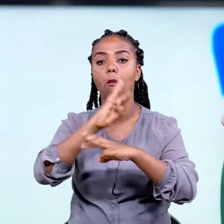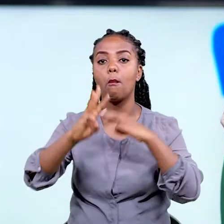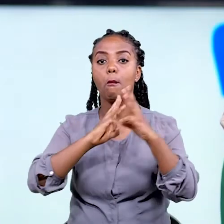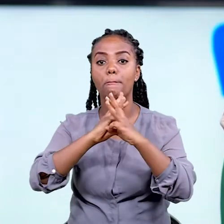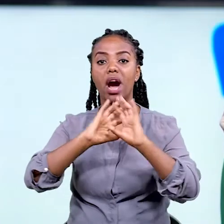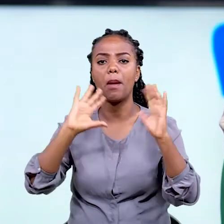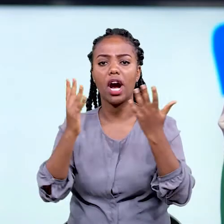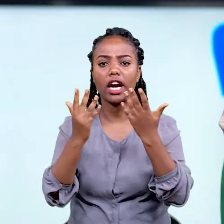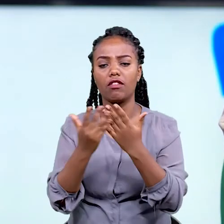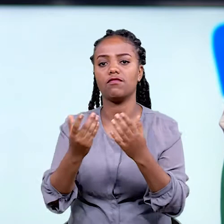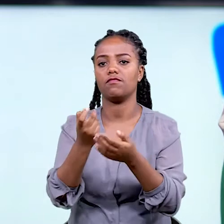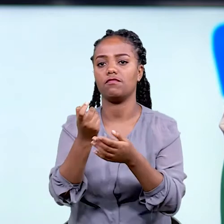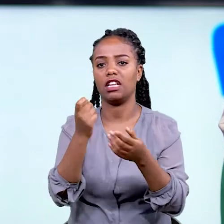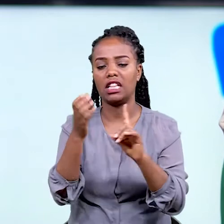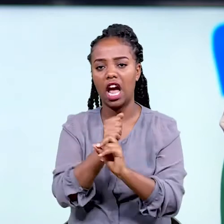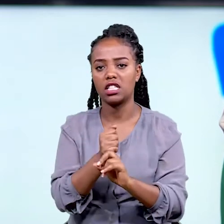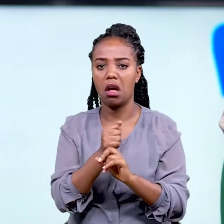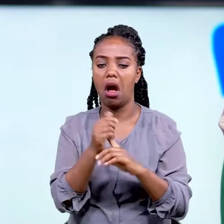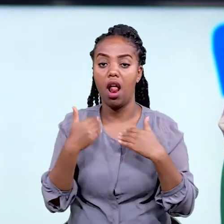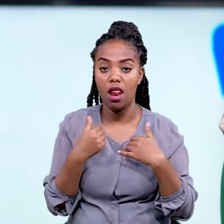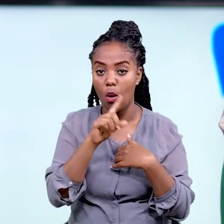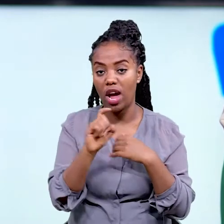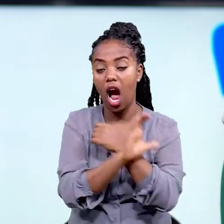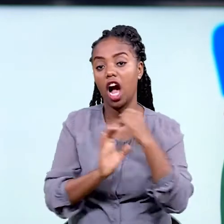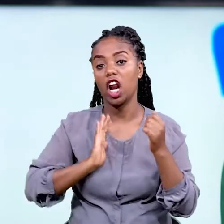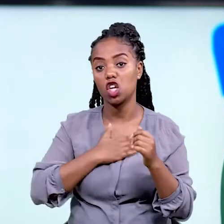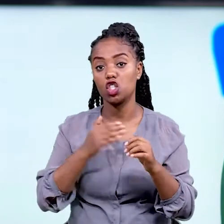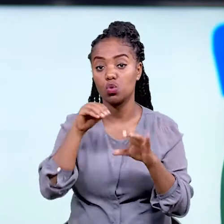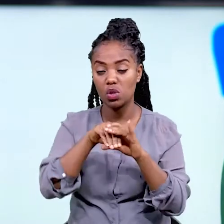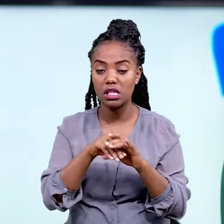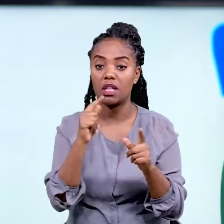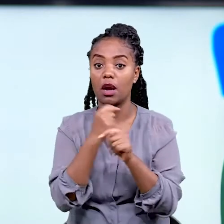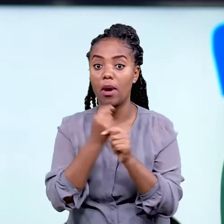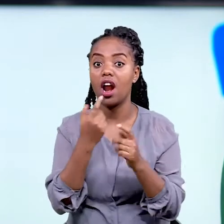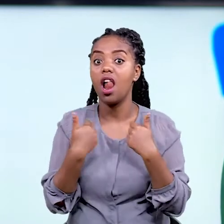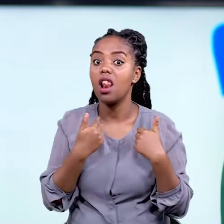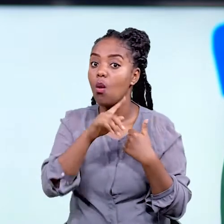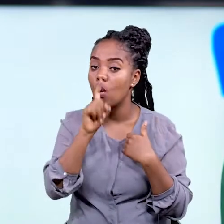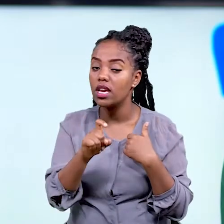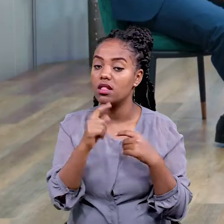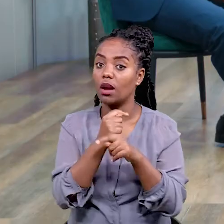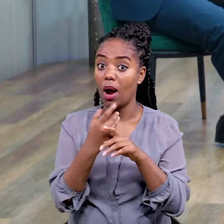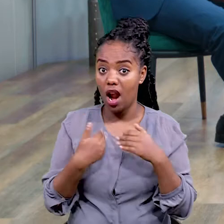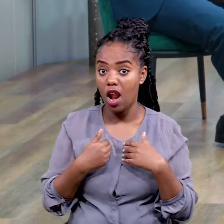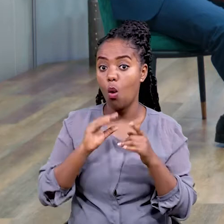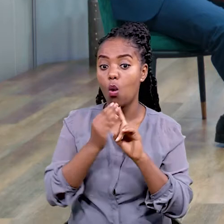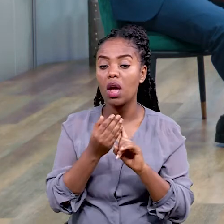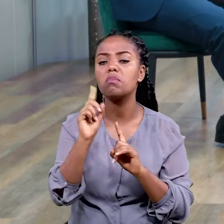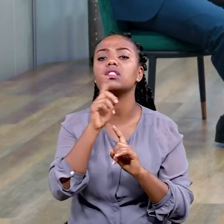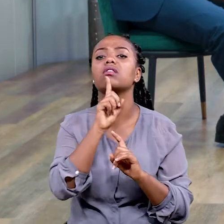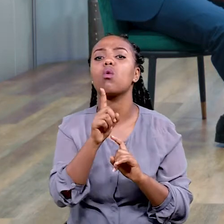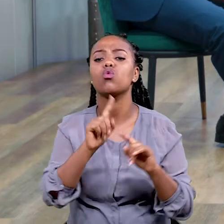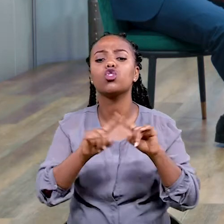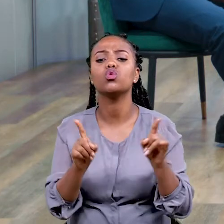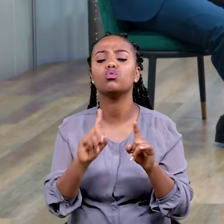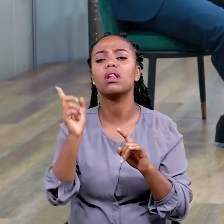የተለየ አያያዝ ካለ ሀገራችን እነዛን ትተገብራለች ወይ? እየተገበረች ያለችበት ሁኔታ ካለ ምንድን ናቸው?